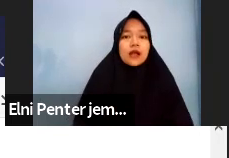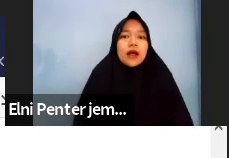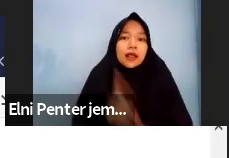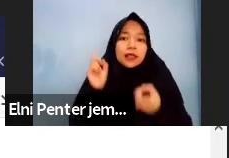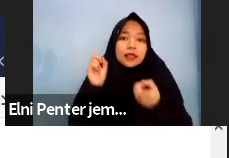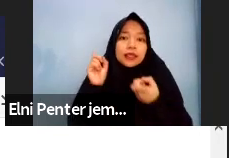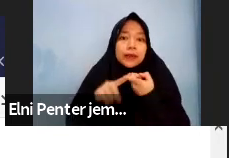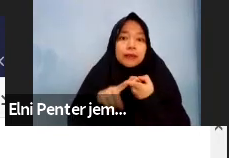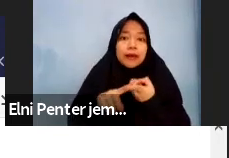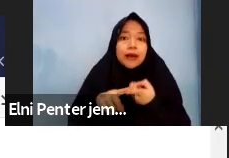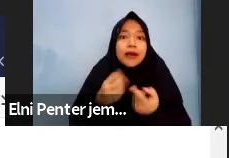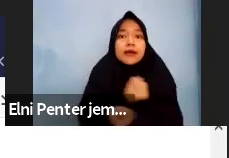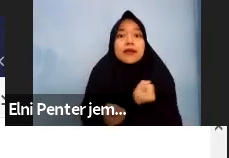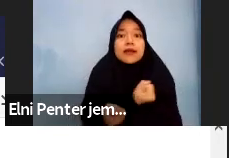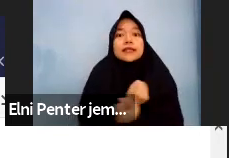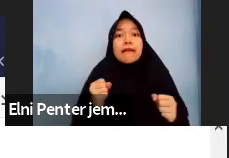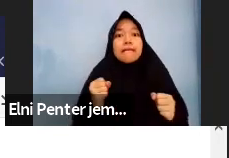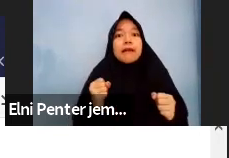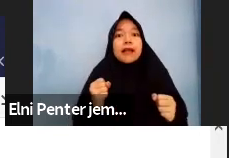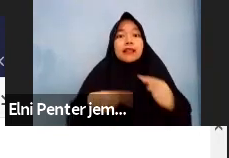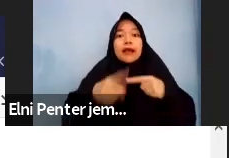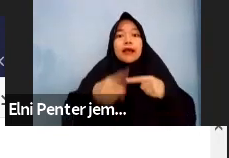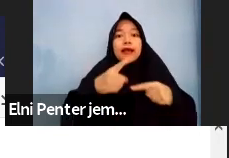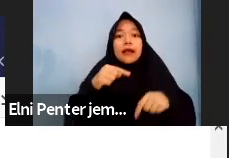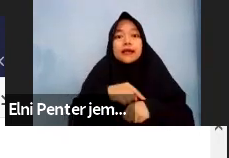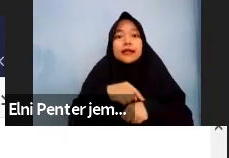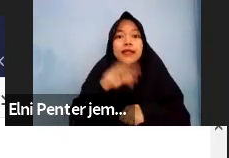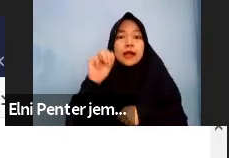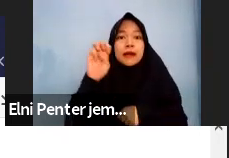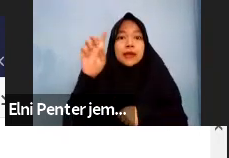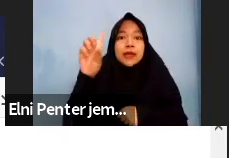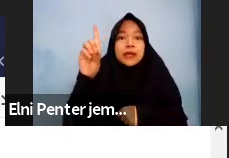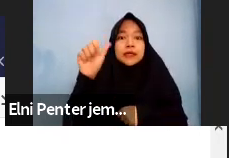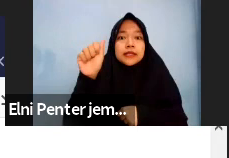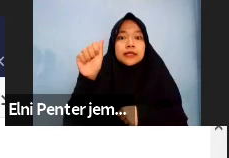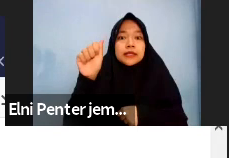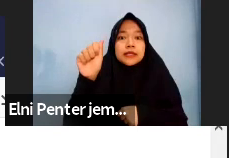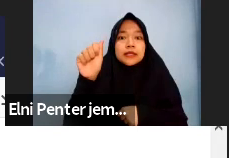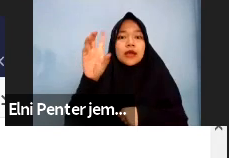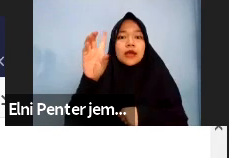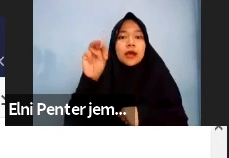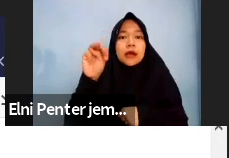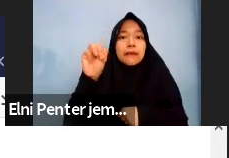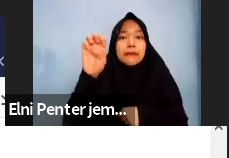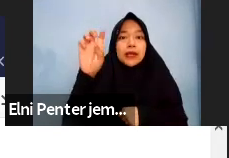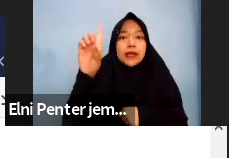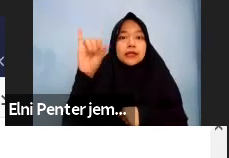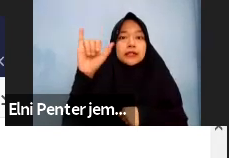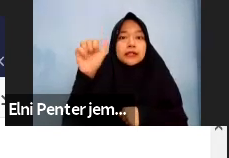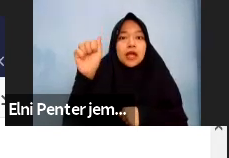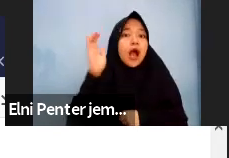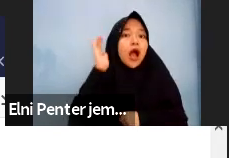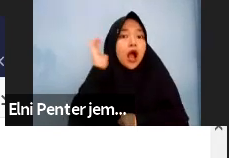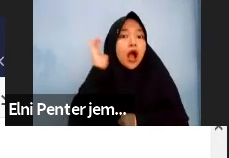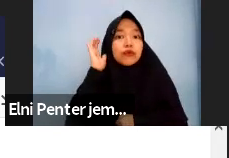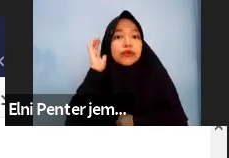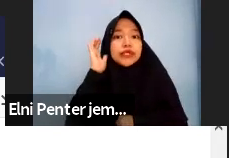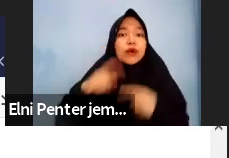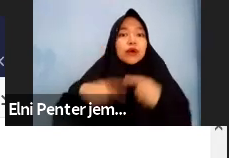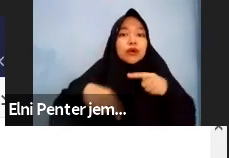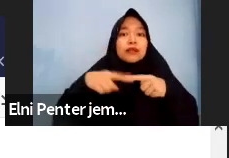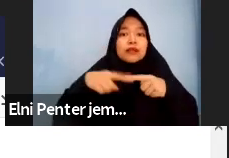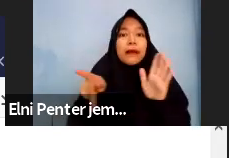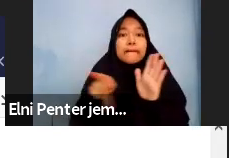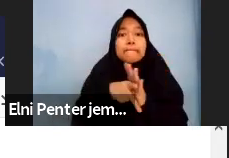arsitektur media audio solusi pintar jelas dan mudah produksi Balai pengembangan media radio